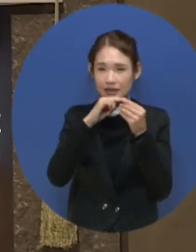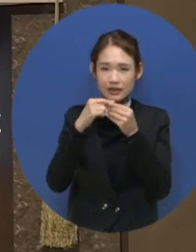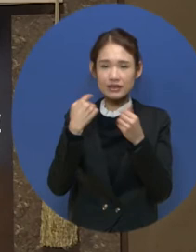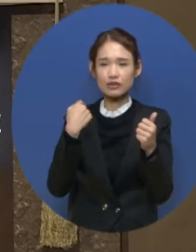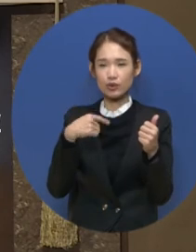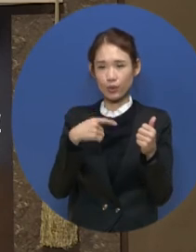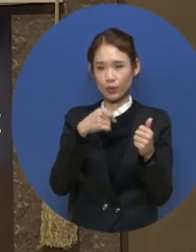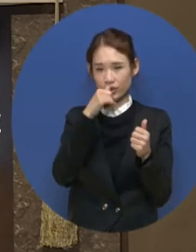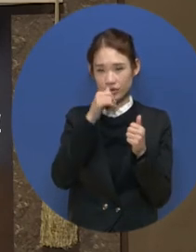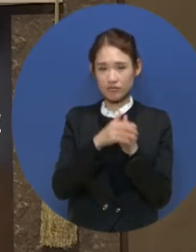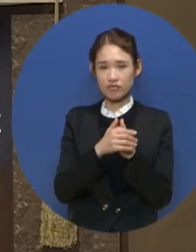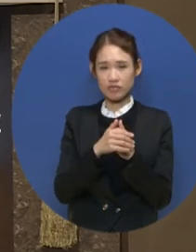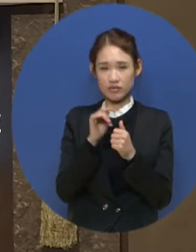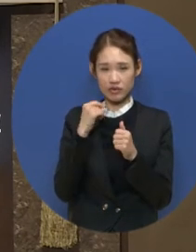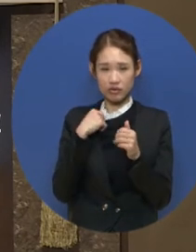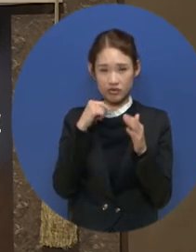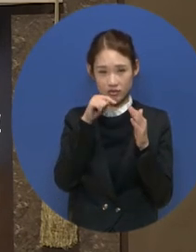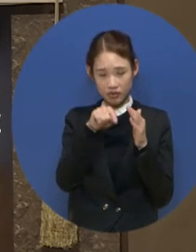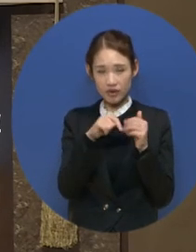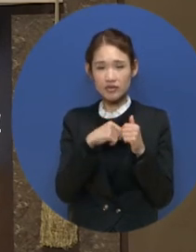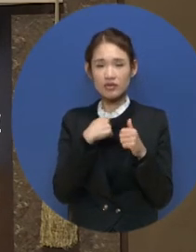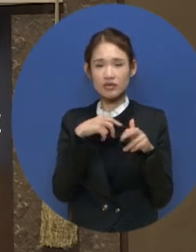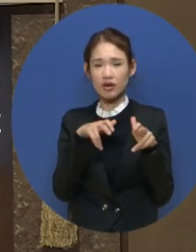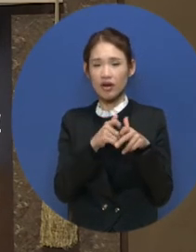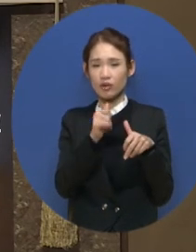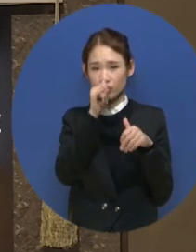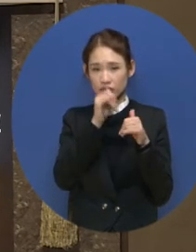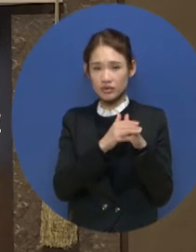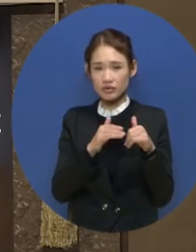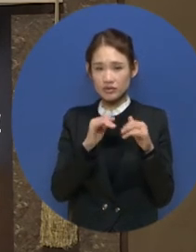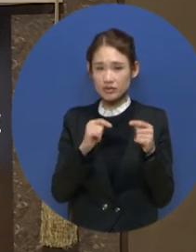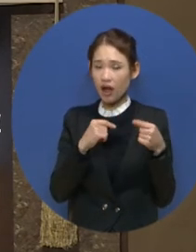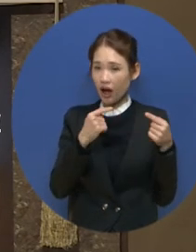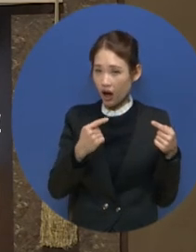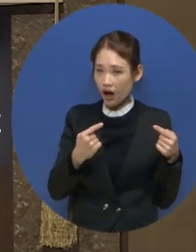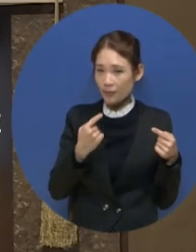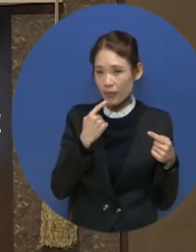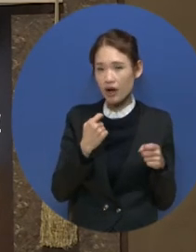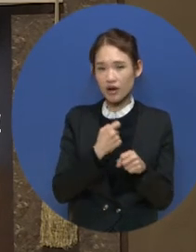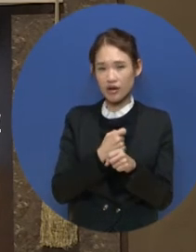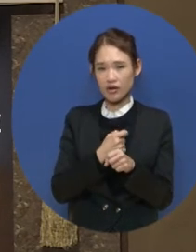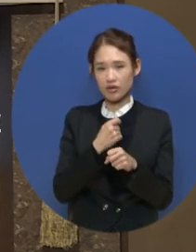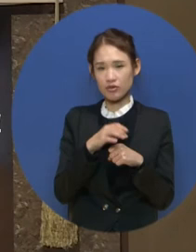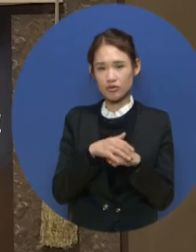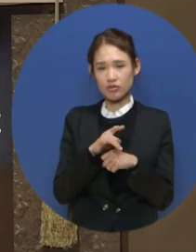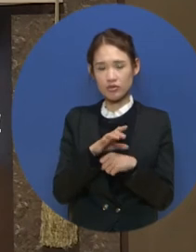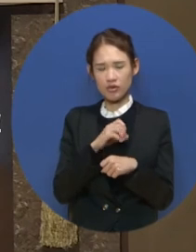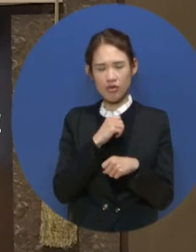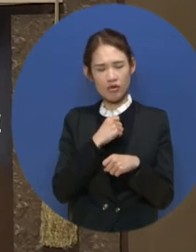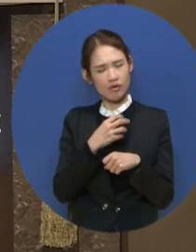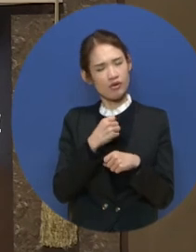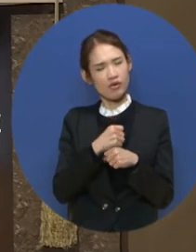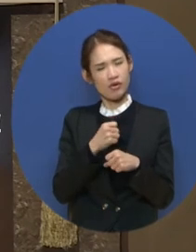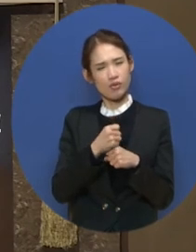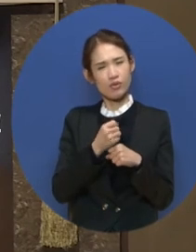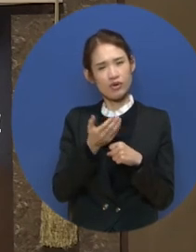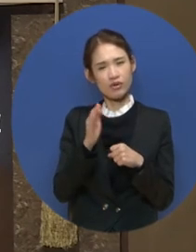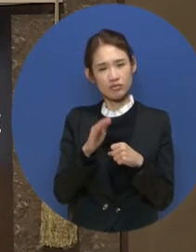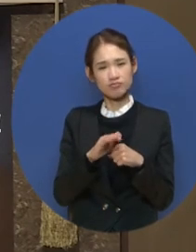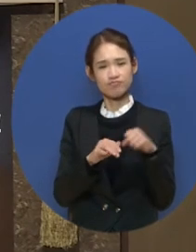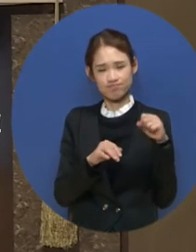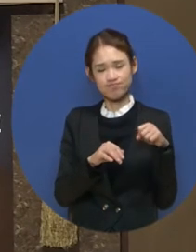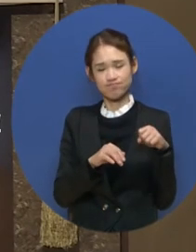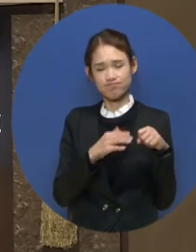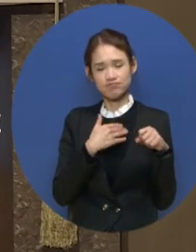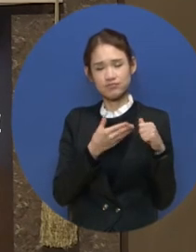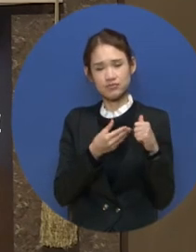그래서 이제 거기에 저희 장애를 갖고 있는 분이 참 3 하겠단 거기도 맨 처음엔 좀 당황했다 가 뭐 그런